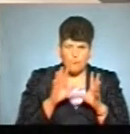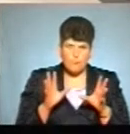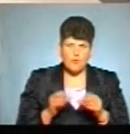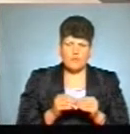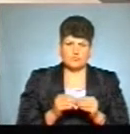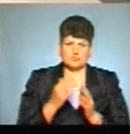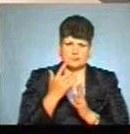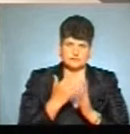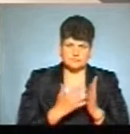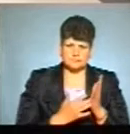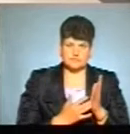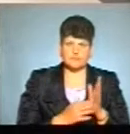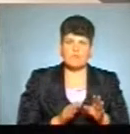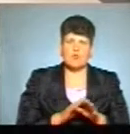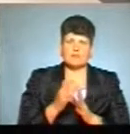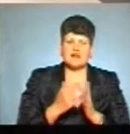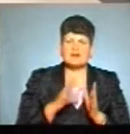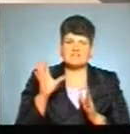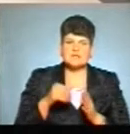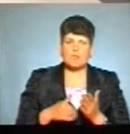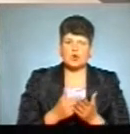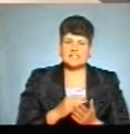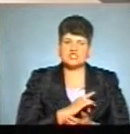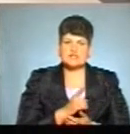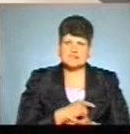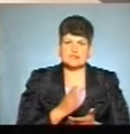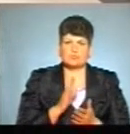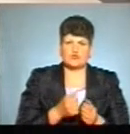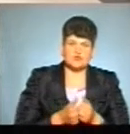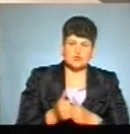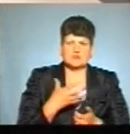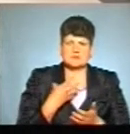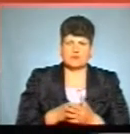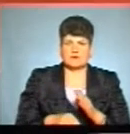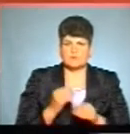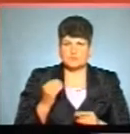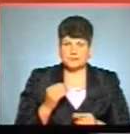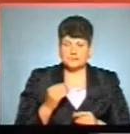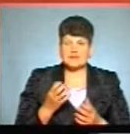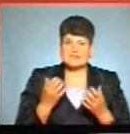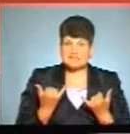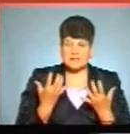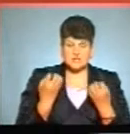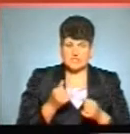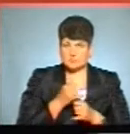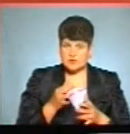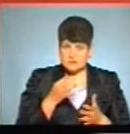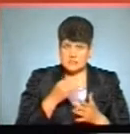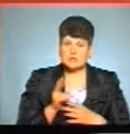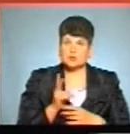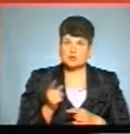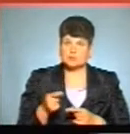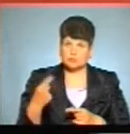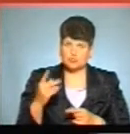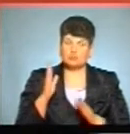повний спектр, повний перелік всіх політичних сил, які будуть висовувати свої виборчі списки. Тобто зараз ще неможливо сказати, хто з